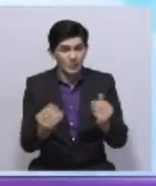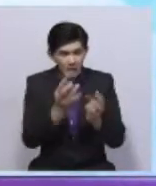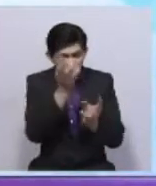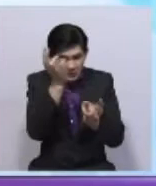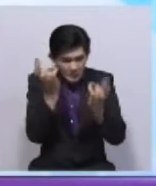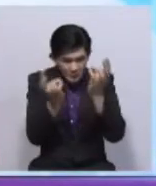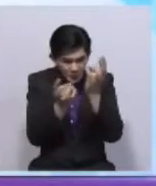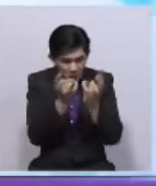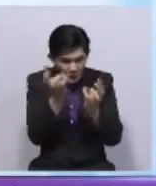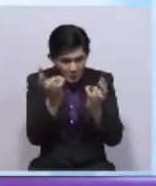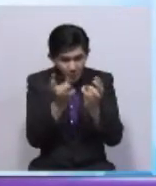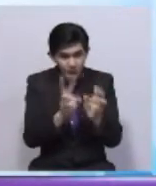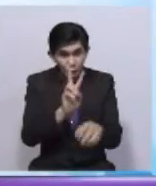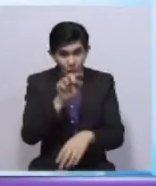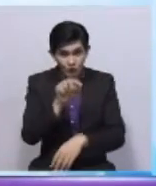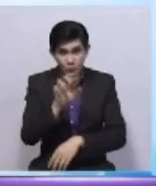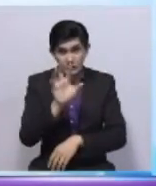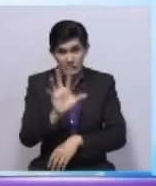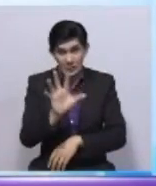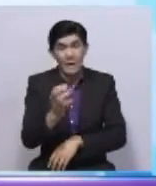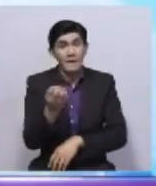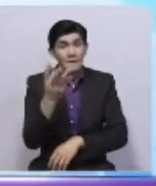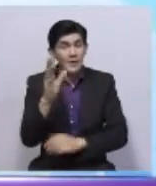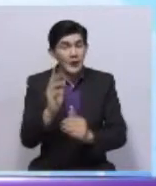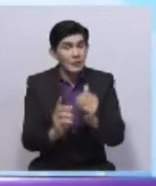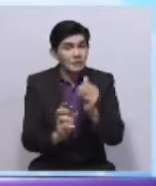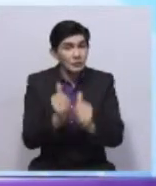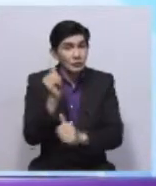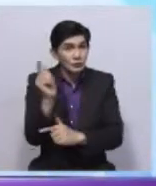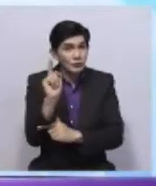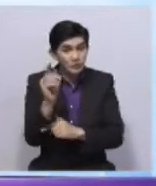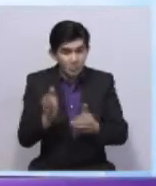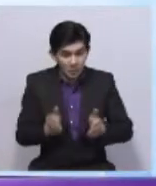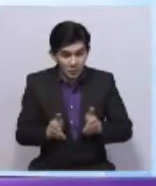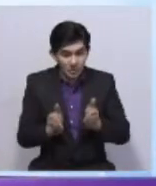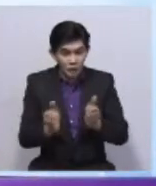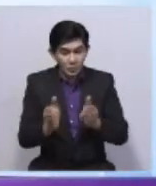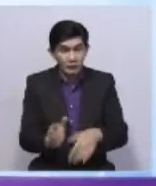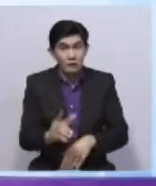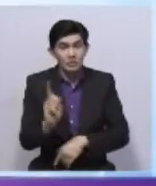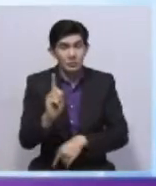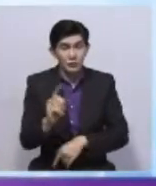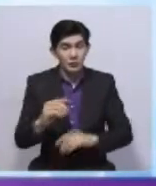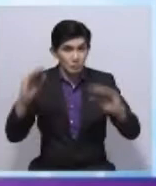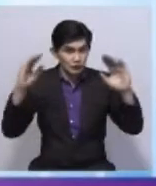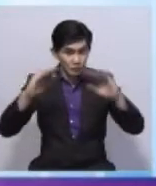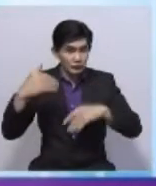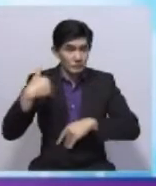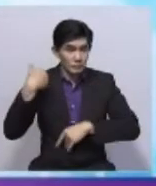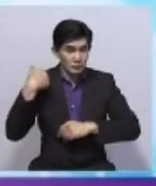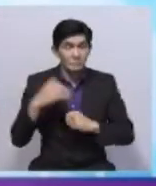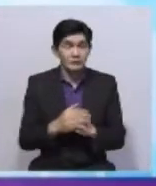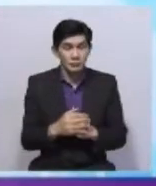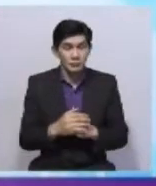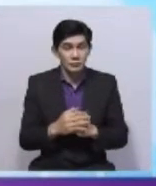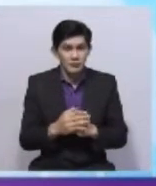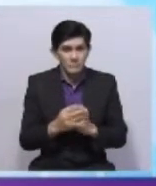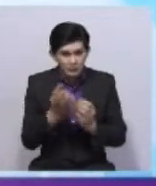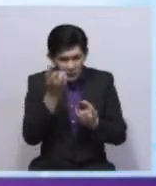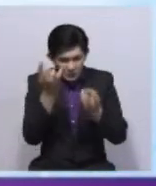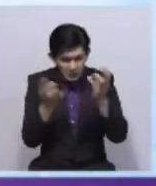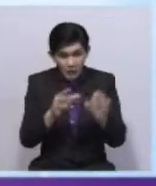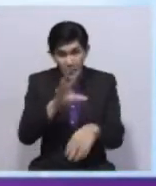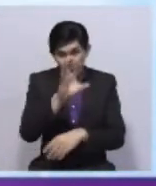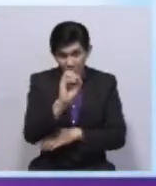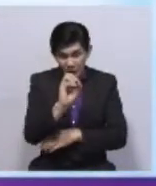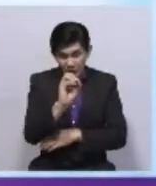าฝุ่นละอองขนาดเล็กกว่า 2.5 ไมครอนสูงที่สุดคือริมถนนอินทรพิทักษ์เขตธนบุรีอยู่ที่ระดับ50ไ